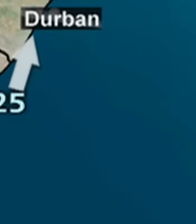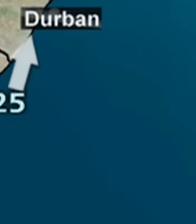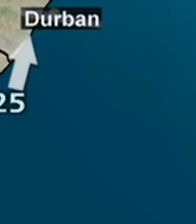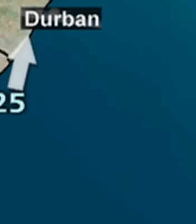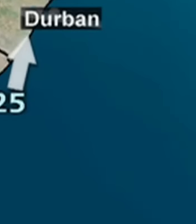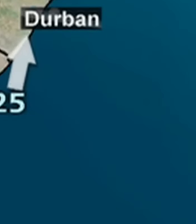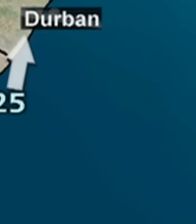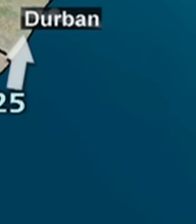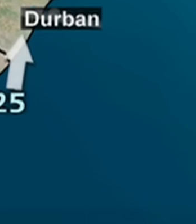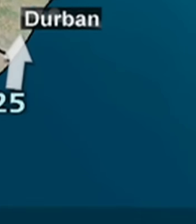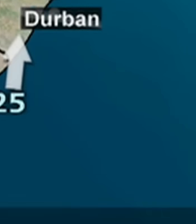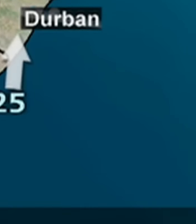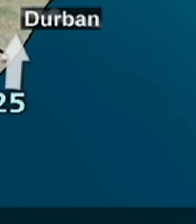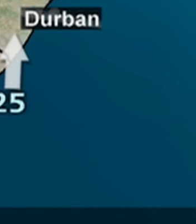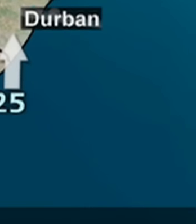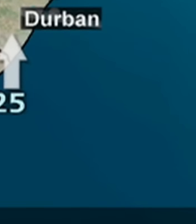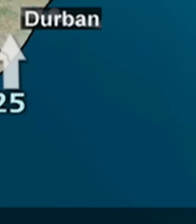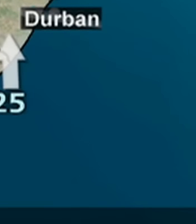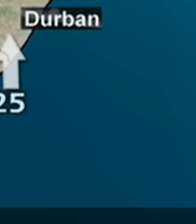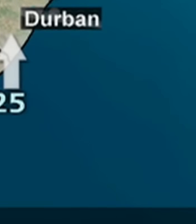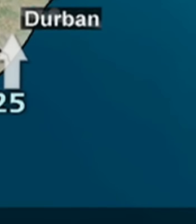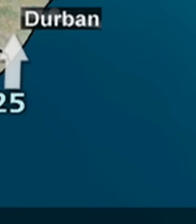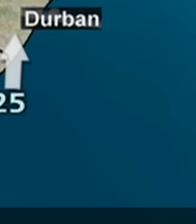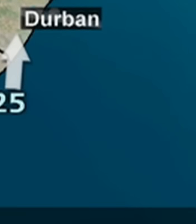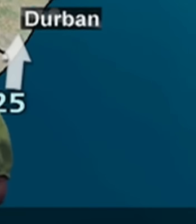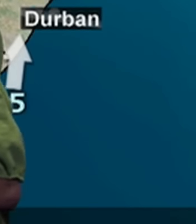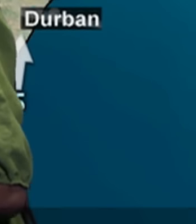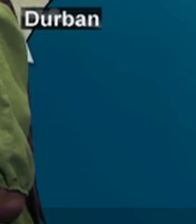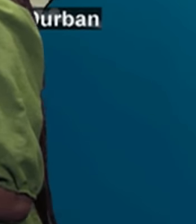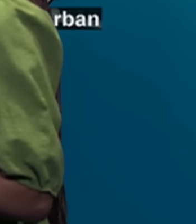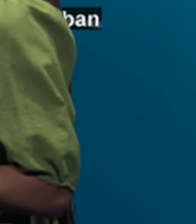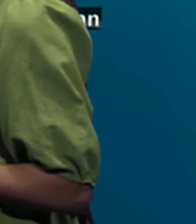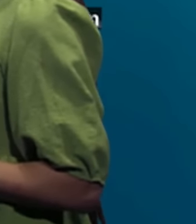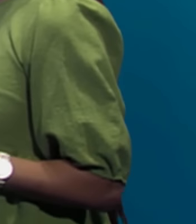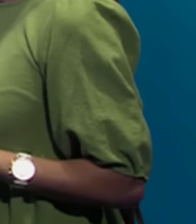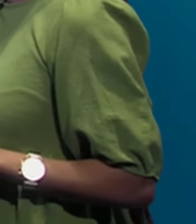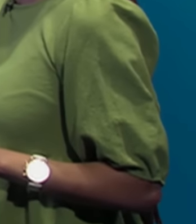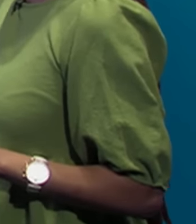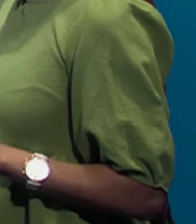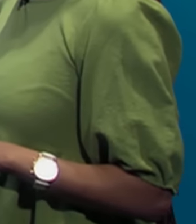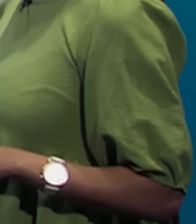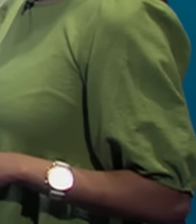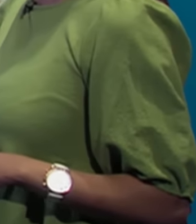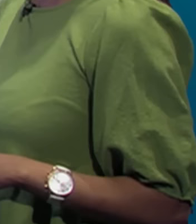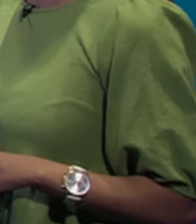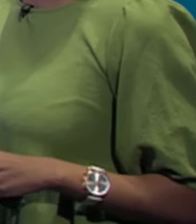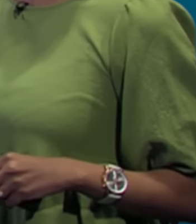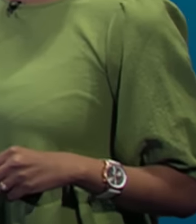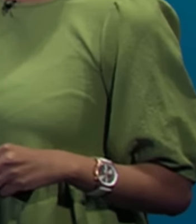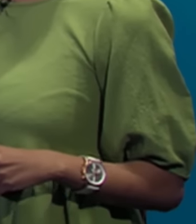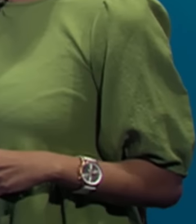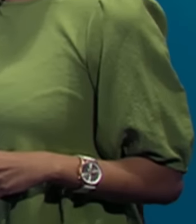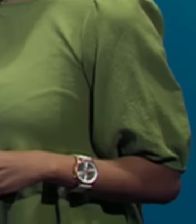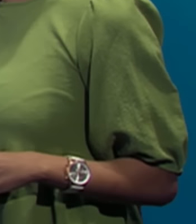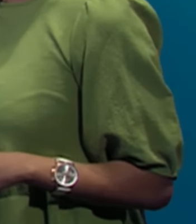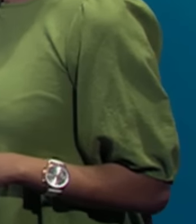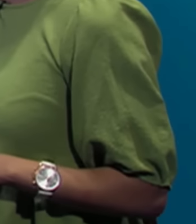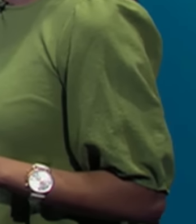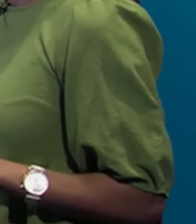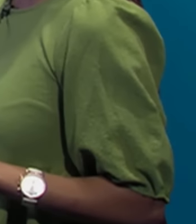Ke leboga ke adimilwe ke le dumedise ba bogedi go gae a re lebelle maemo a bosa bosigong jo fa re lebella bogare jwa naga bo tla itemogela pula diperesente di